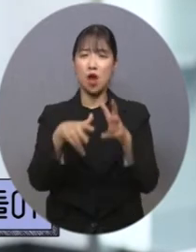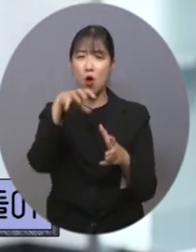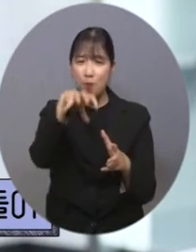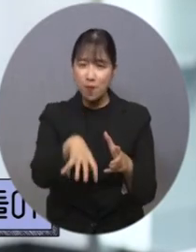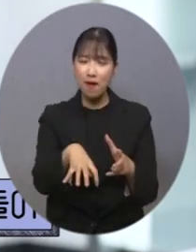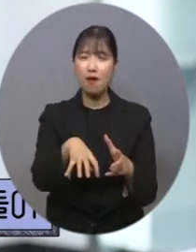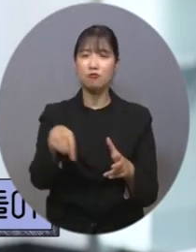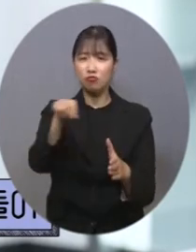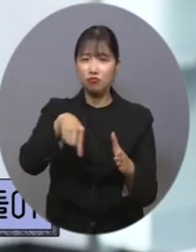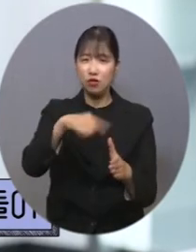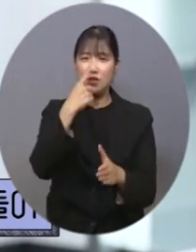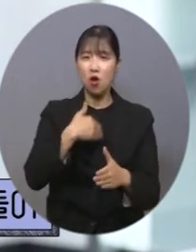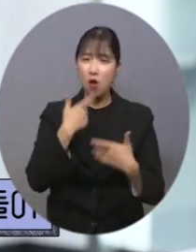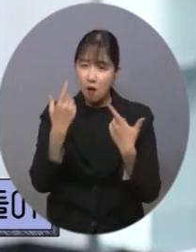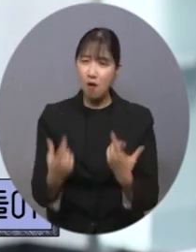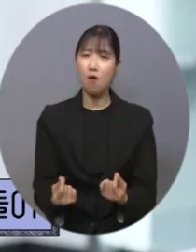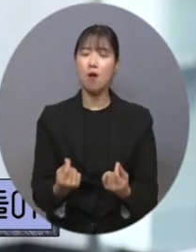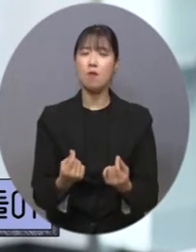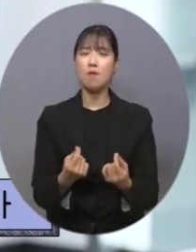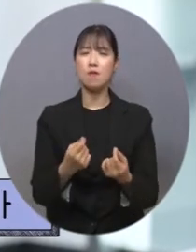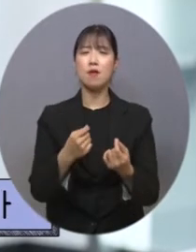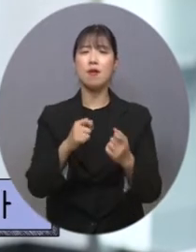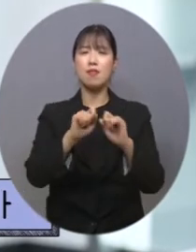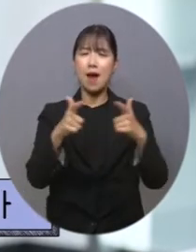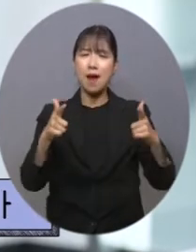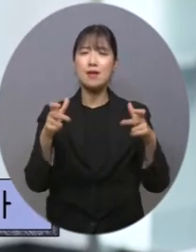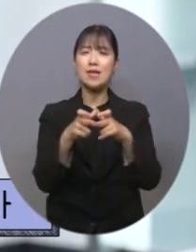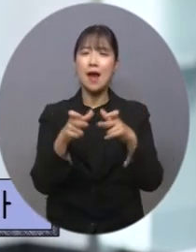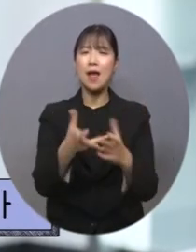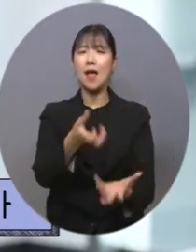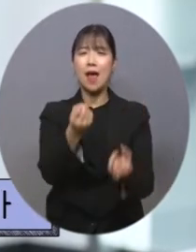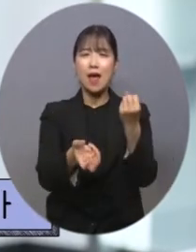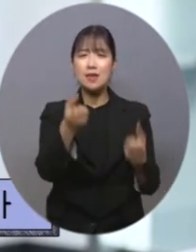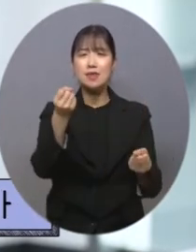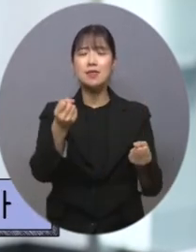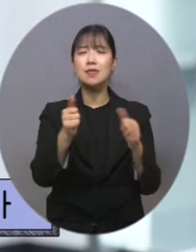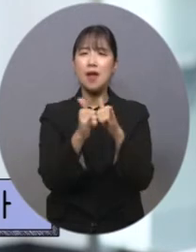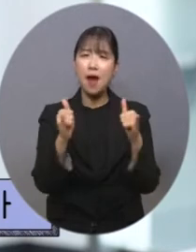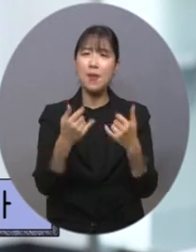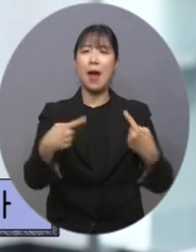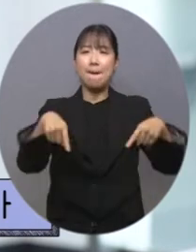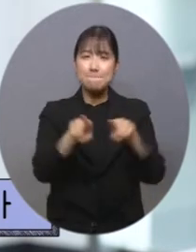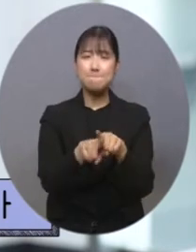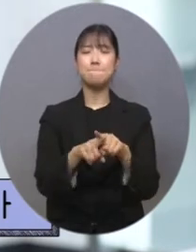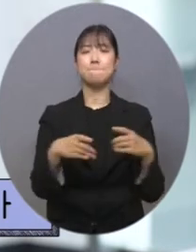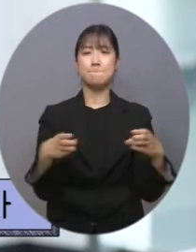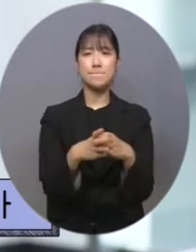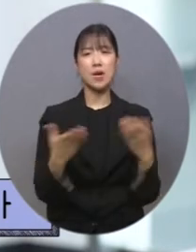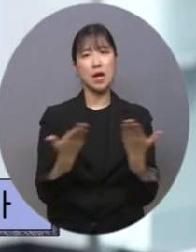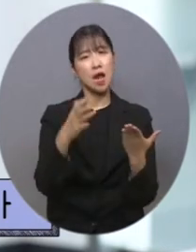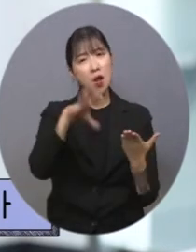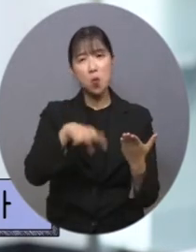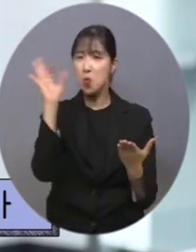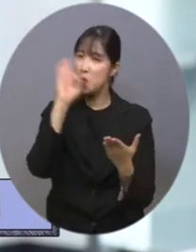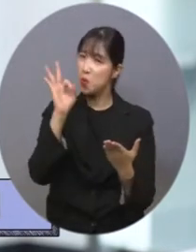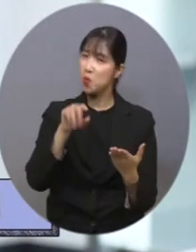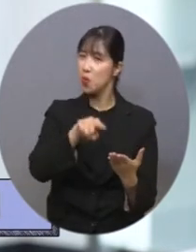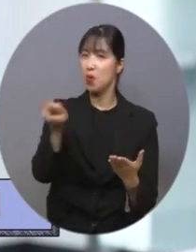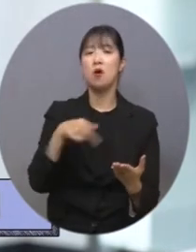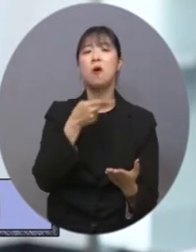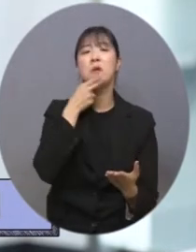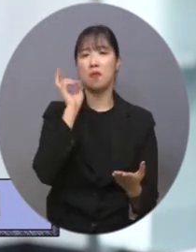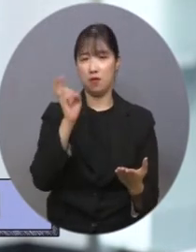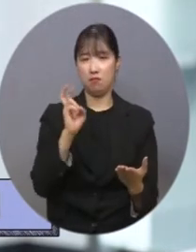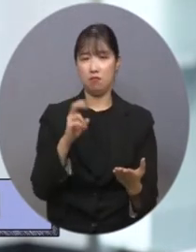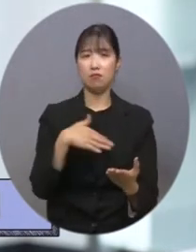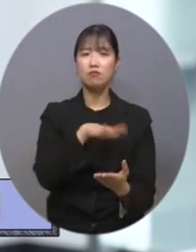다양한 장애를 가지신 분들이 같이 일하는 곳은 아마 좀 찾기가 좀 힘들 것 같습니다. 저도 같이